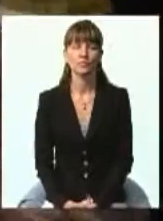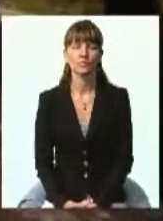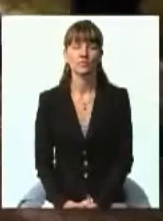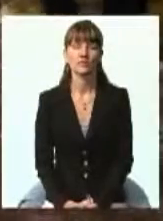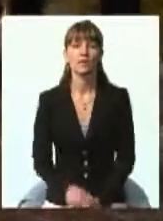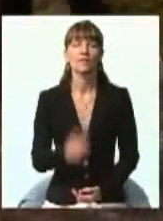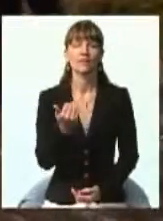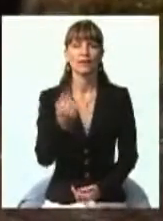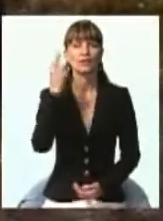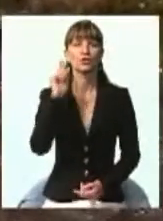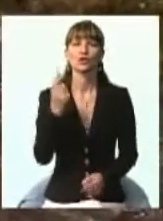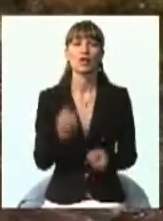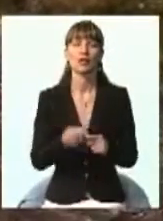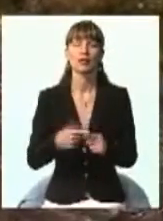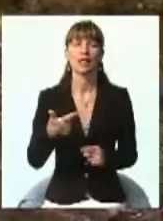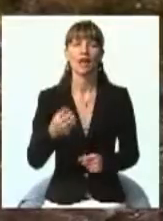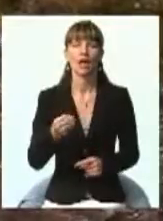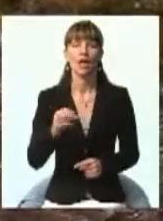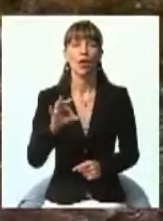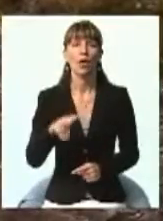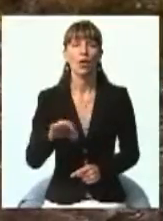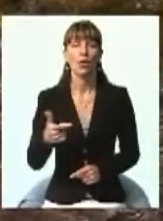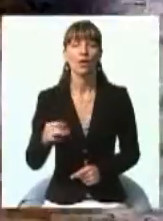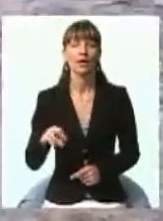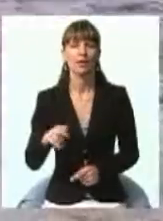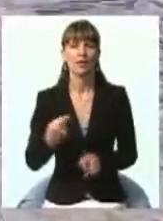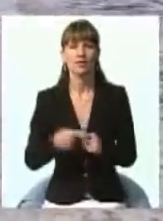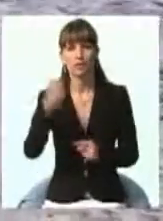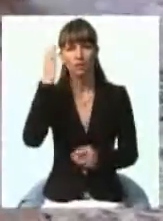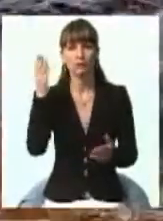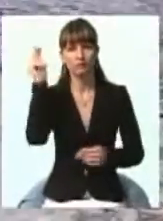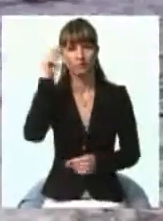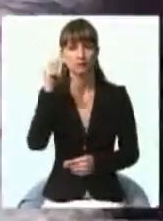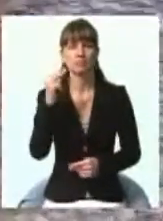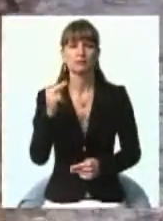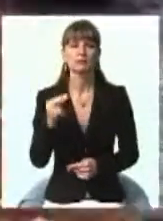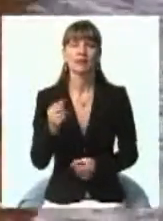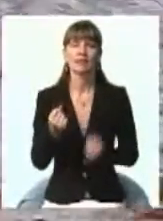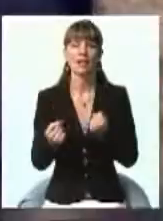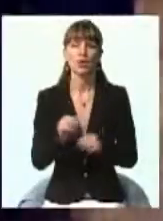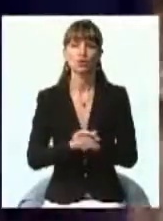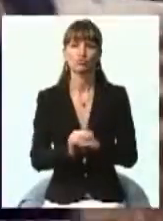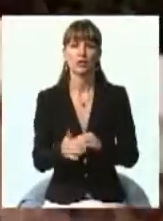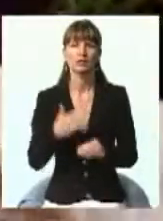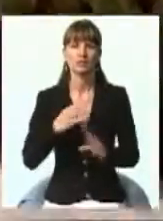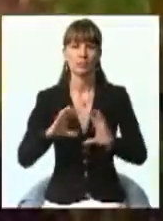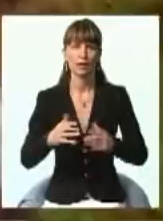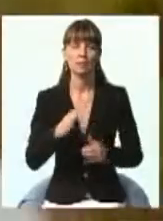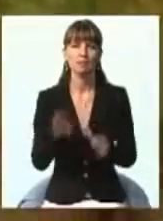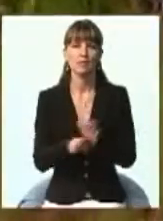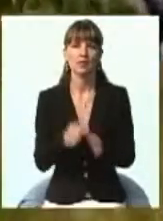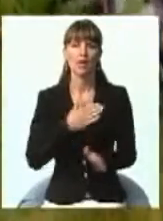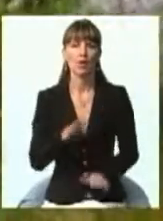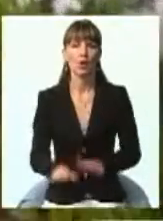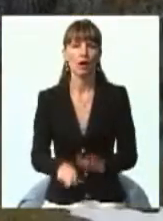А ви знаєте, що таке геологія? Геологія – це наука, яка вивчає тверду частину нашої планети. Адже під нашими